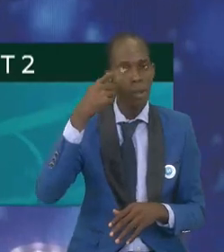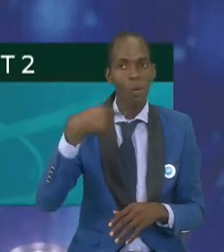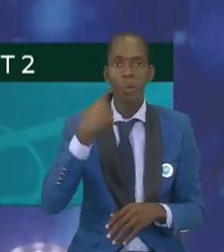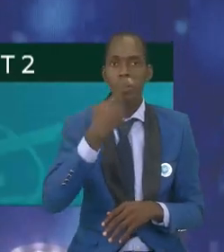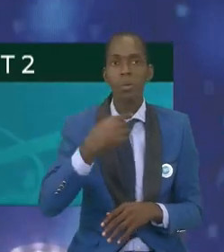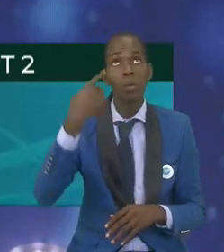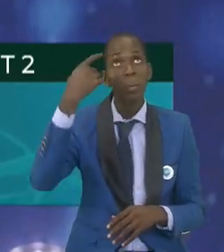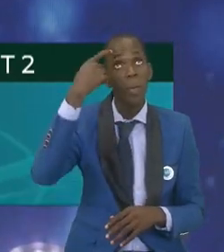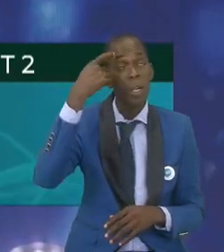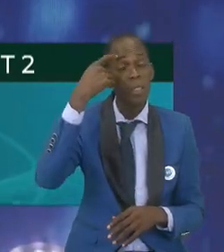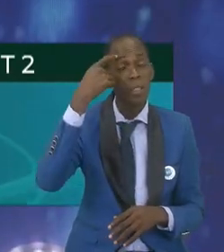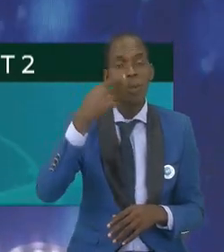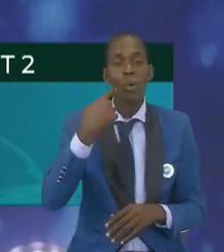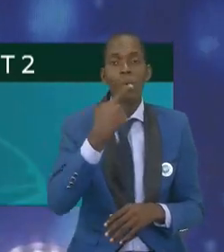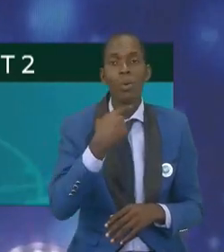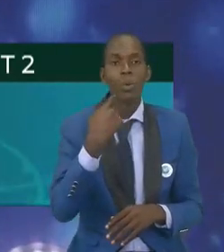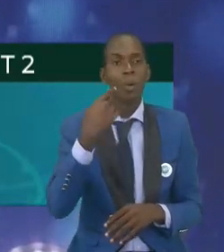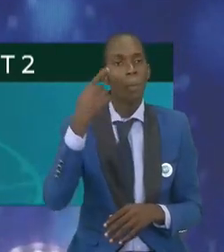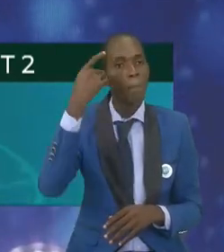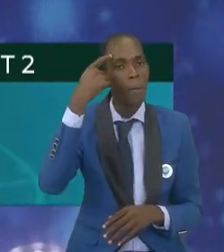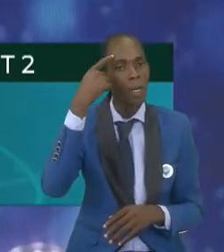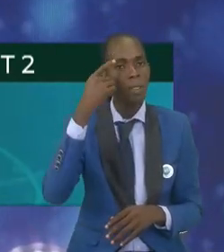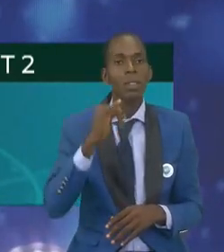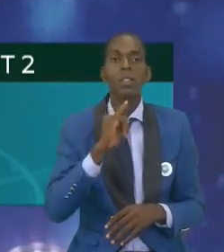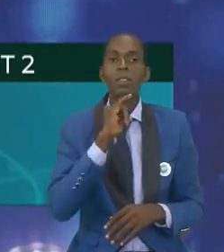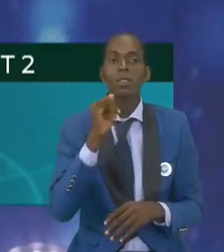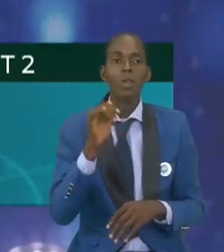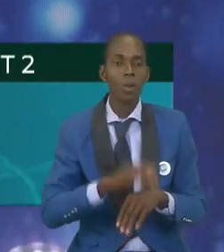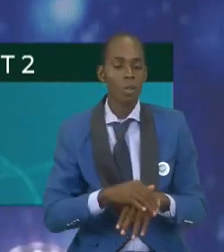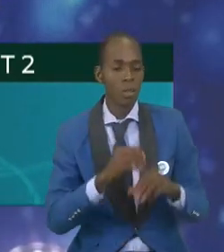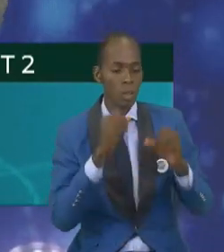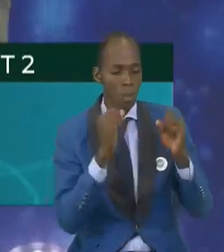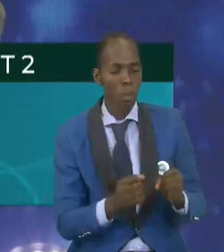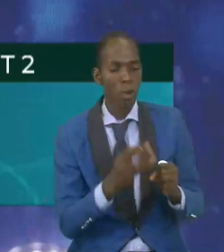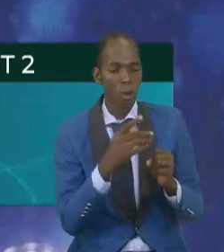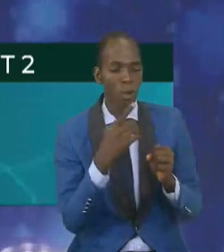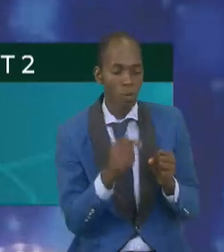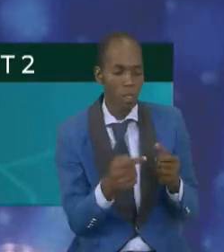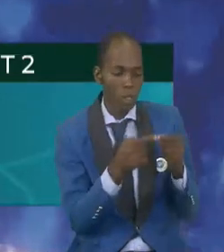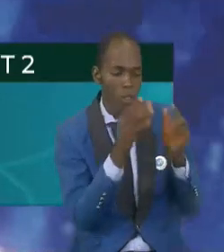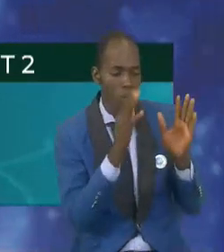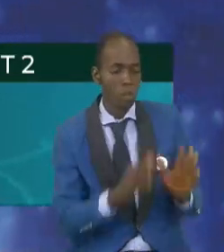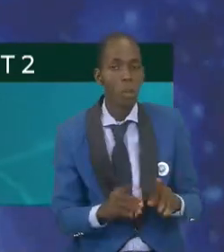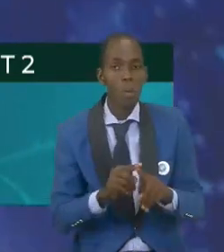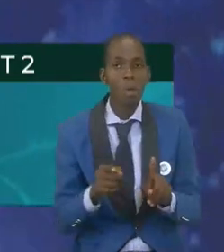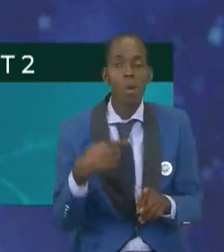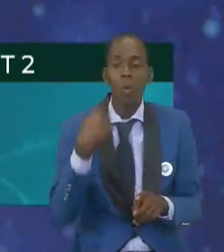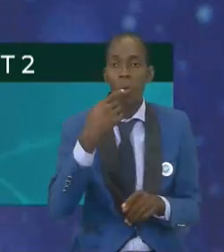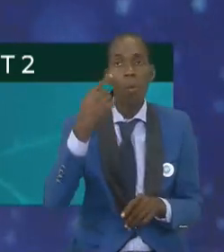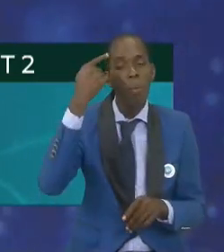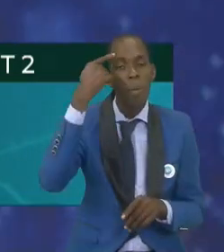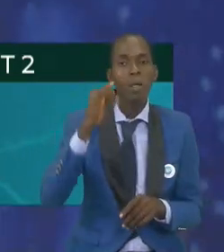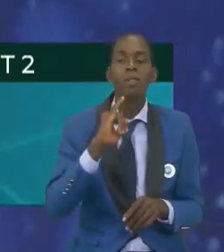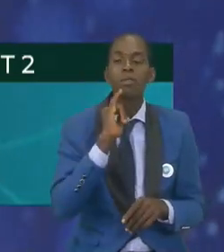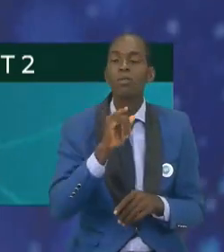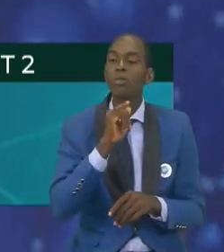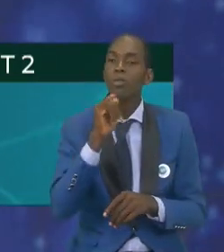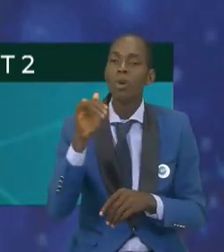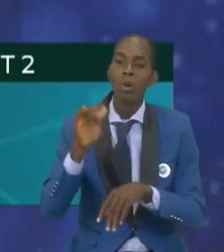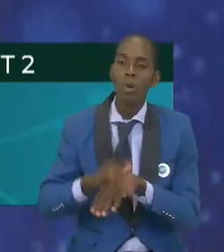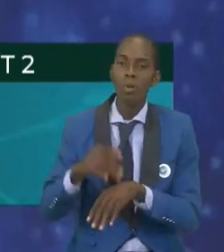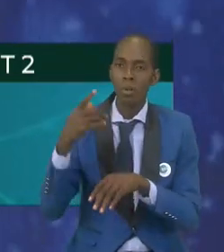à celui qui fait à celui qui est faible dans ses sentiments tu assures la paix dans